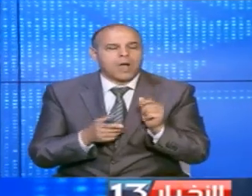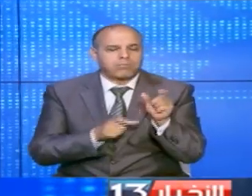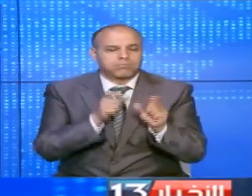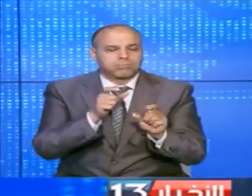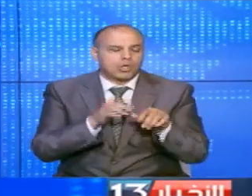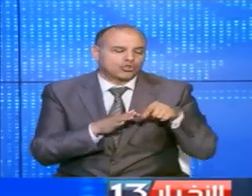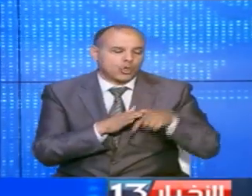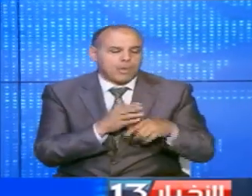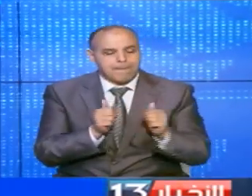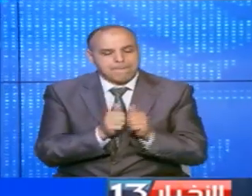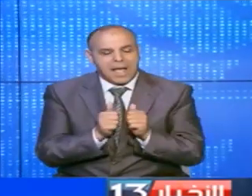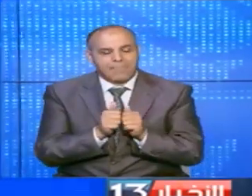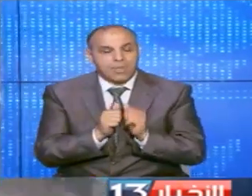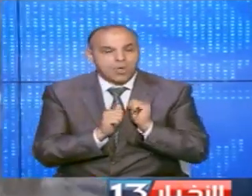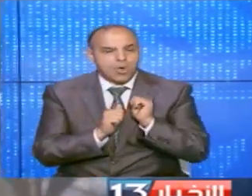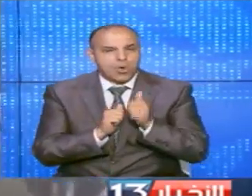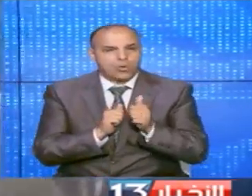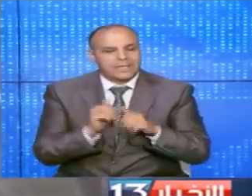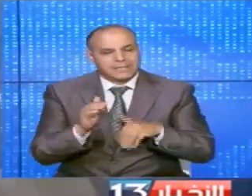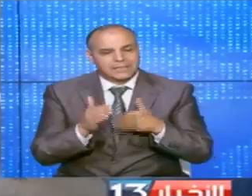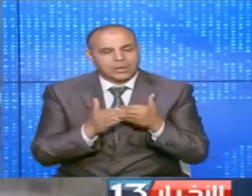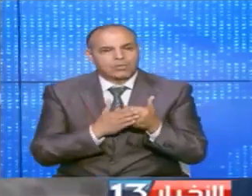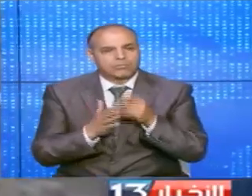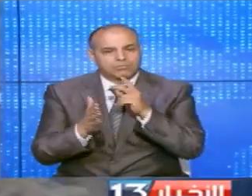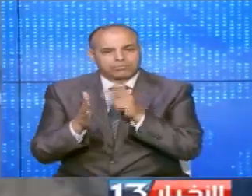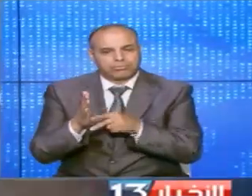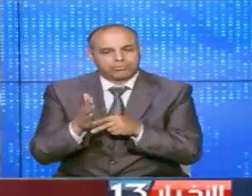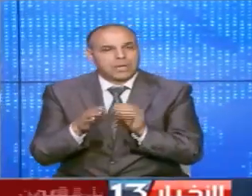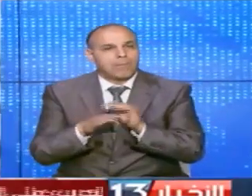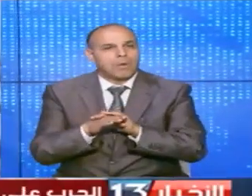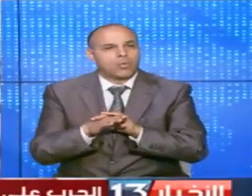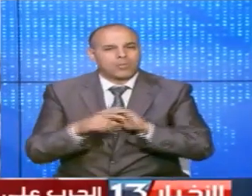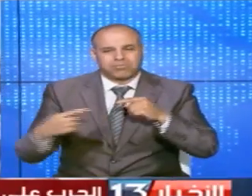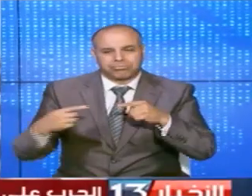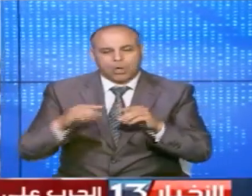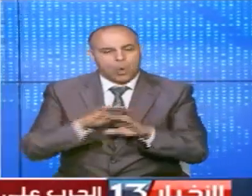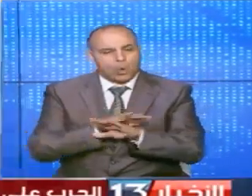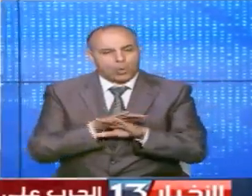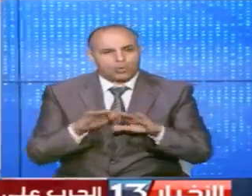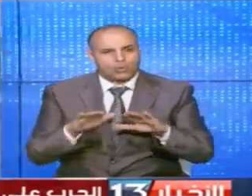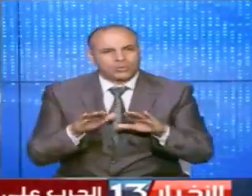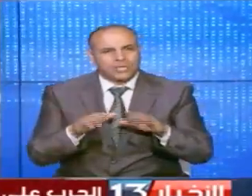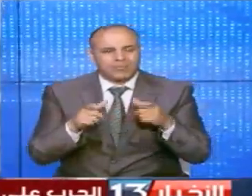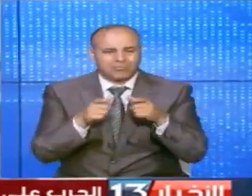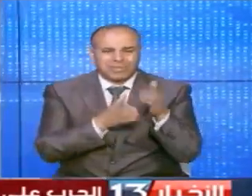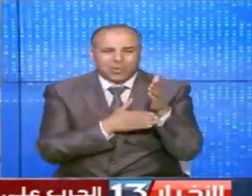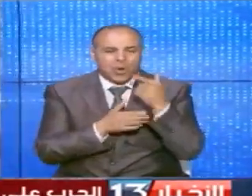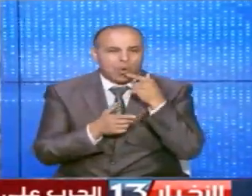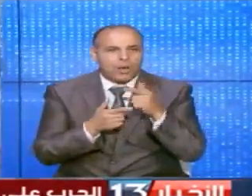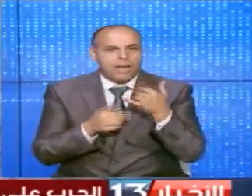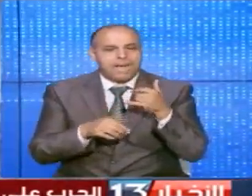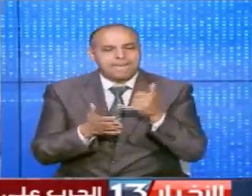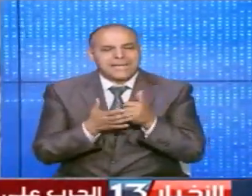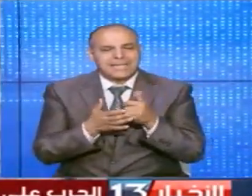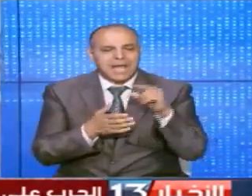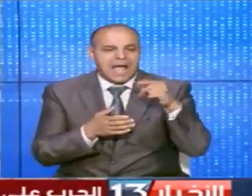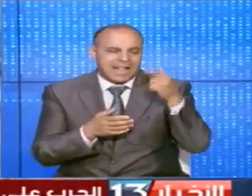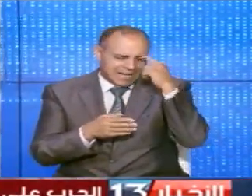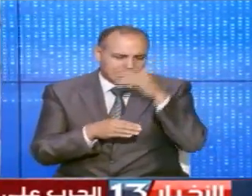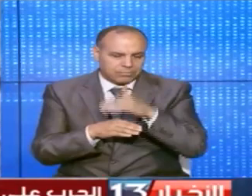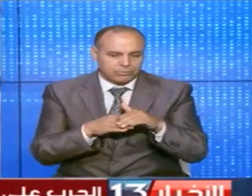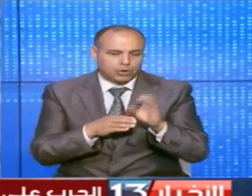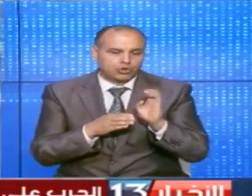الجنوبيين غدا التوصل لاتفاق بشان انهاء النزاع على السلطه على السلطه في مدينه عدم الساحليه